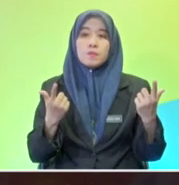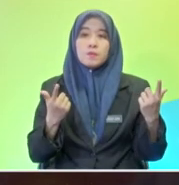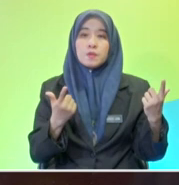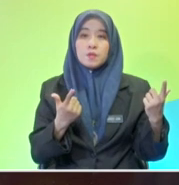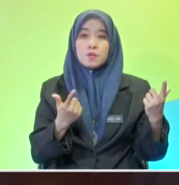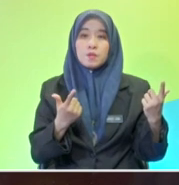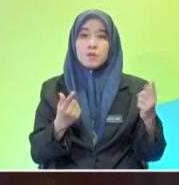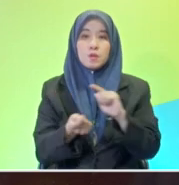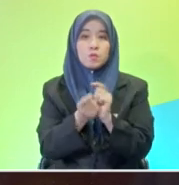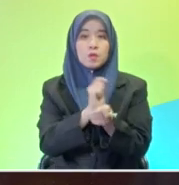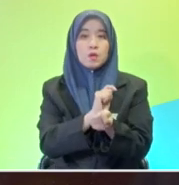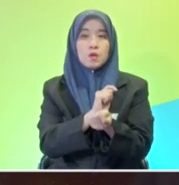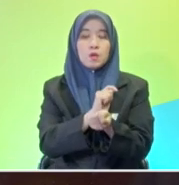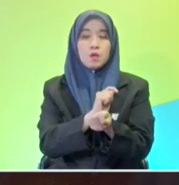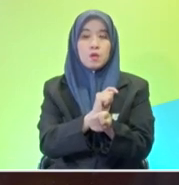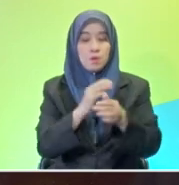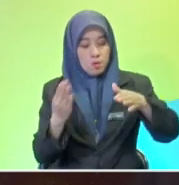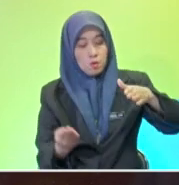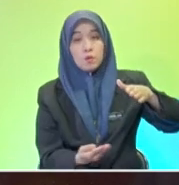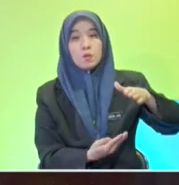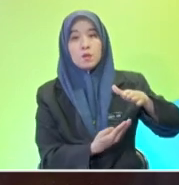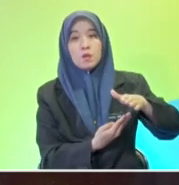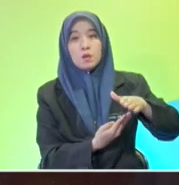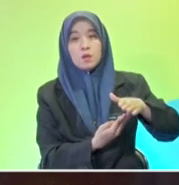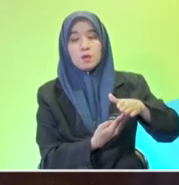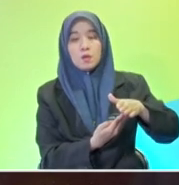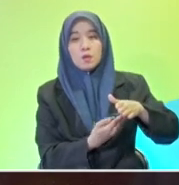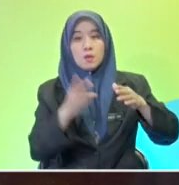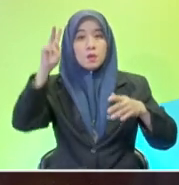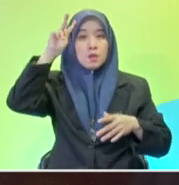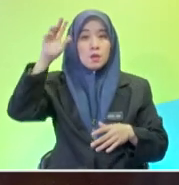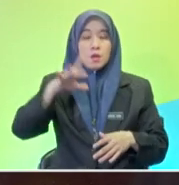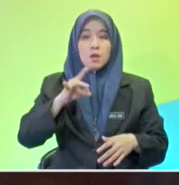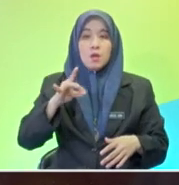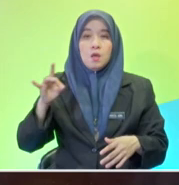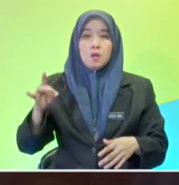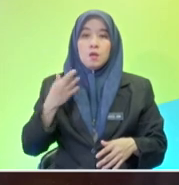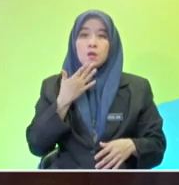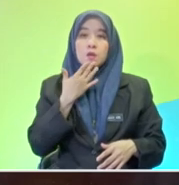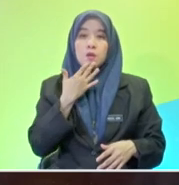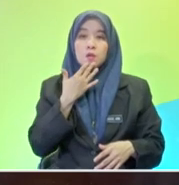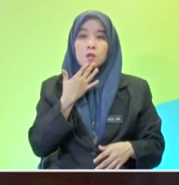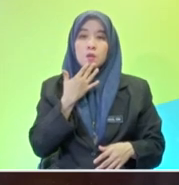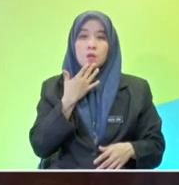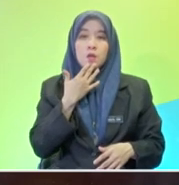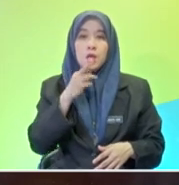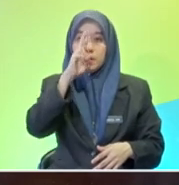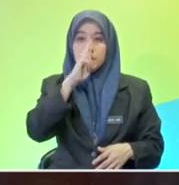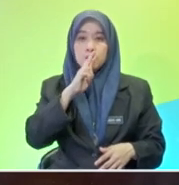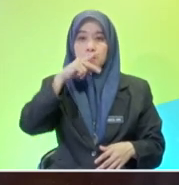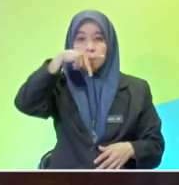bawah eh tukar arah dia pula Jom pula Saya nak pilih warna merah jambu okey okey